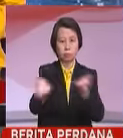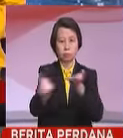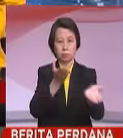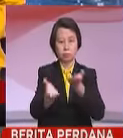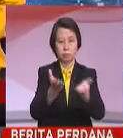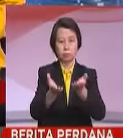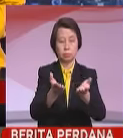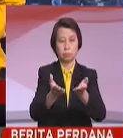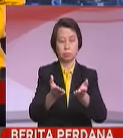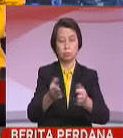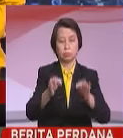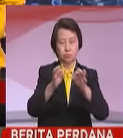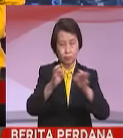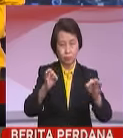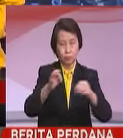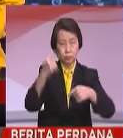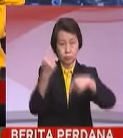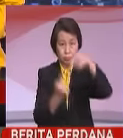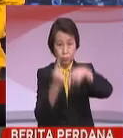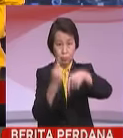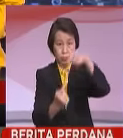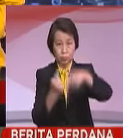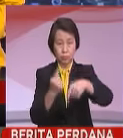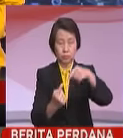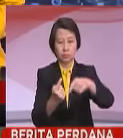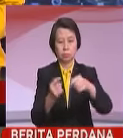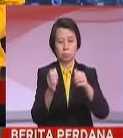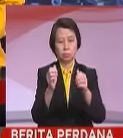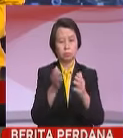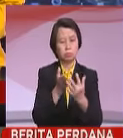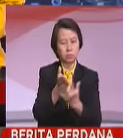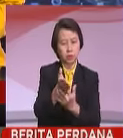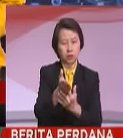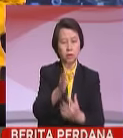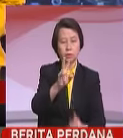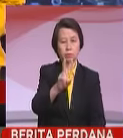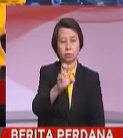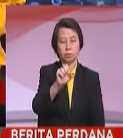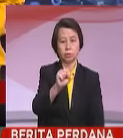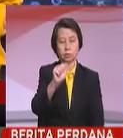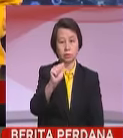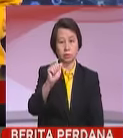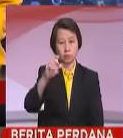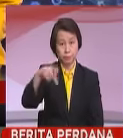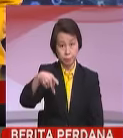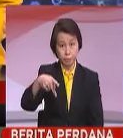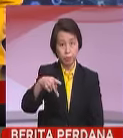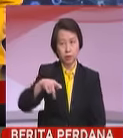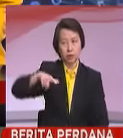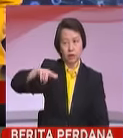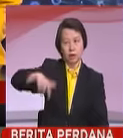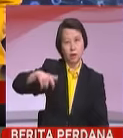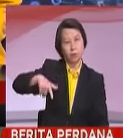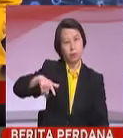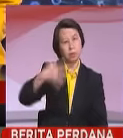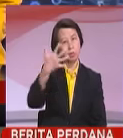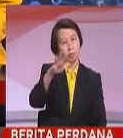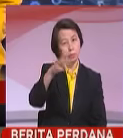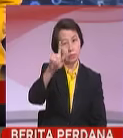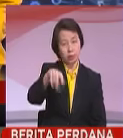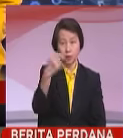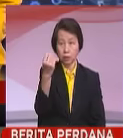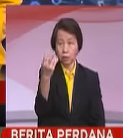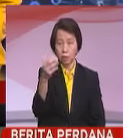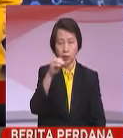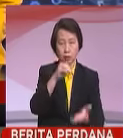jalur lebar melalui teknologi Very Small Aperture Terminal VSAT selewat-lewatnya 15 Disember ini